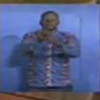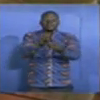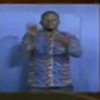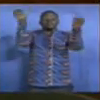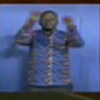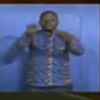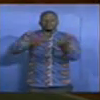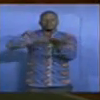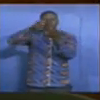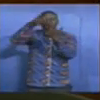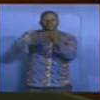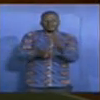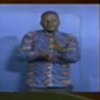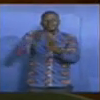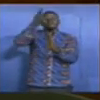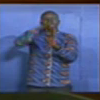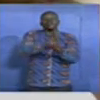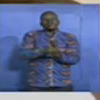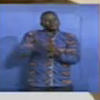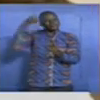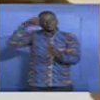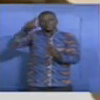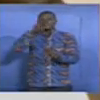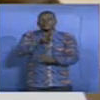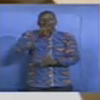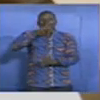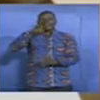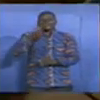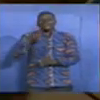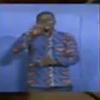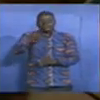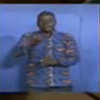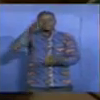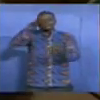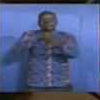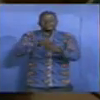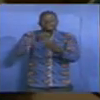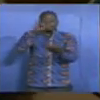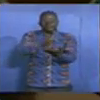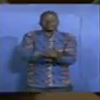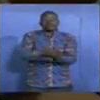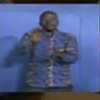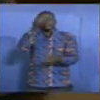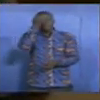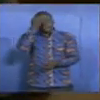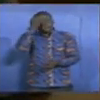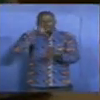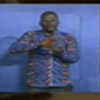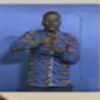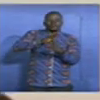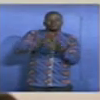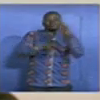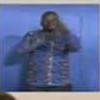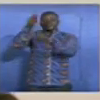national de développement économique et social PNDS. C'est dans cette optique que le ministère de la fonction publique, du travail et de